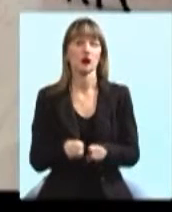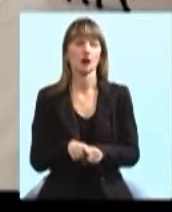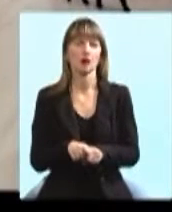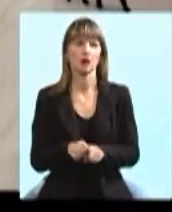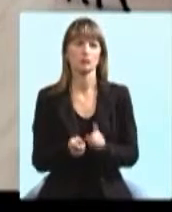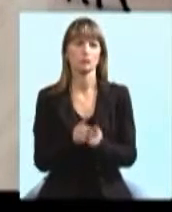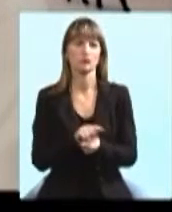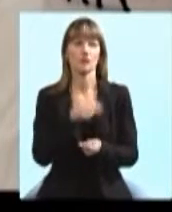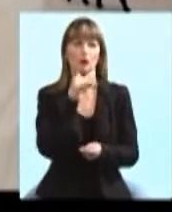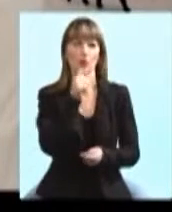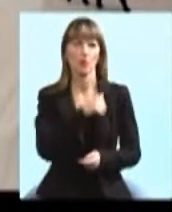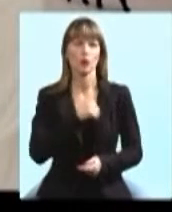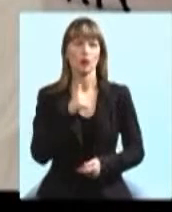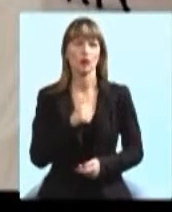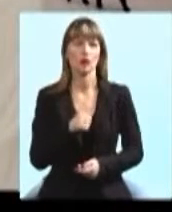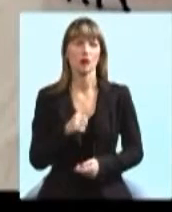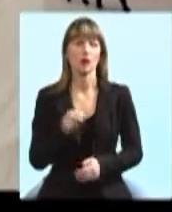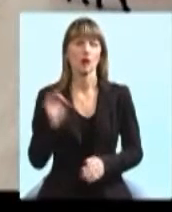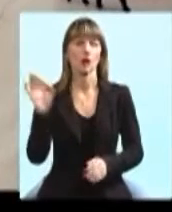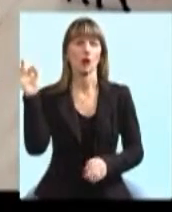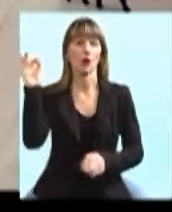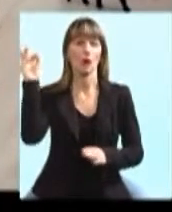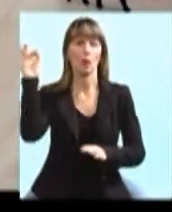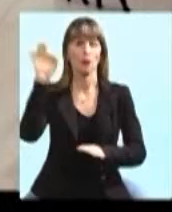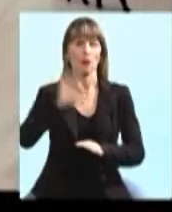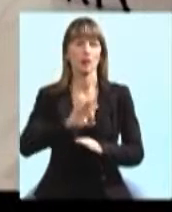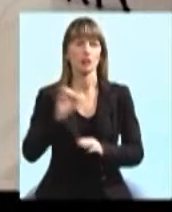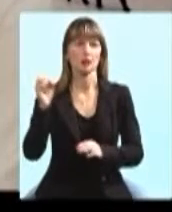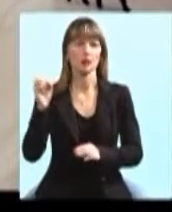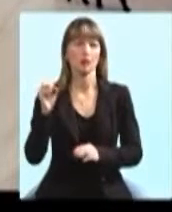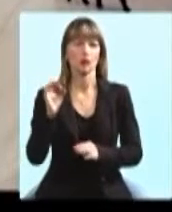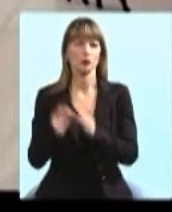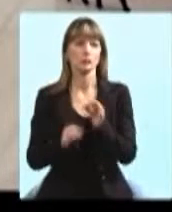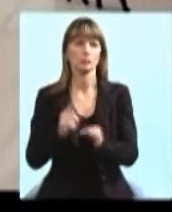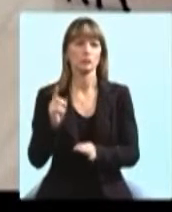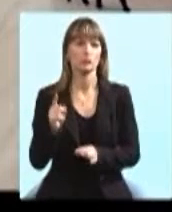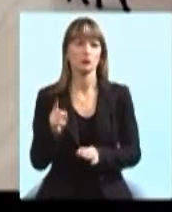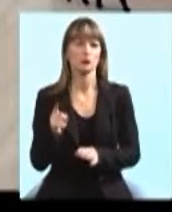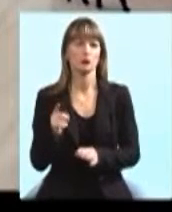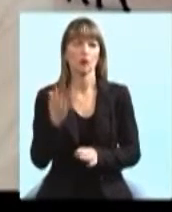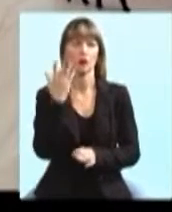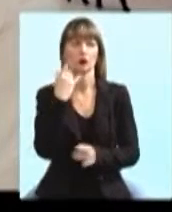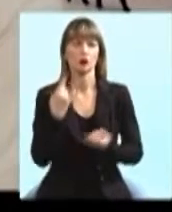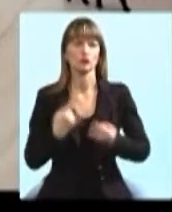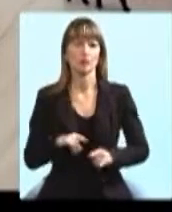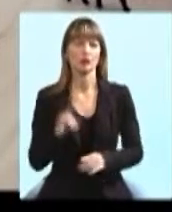года. Приметы – это, например, у мамы рождается ребенок,